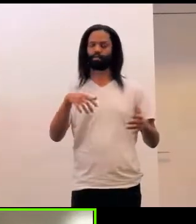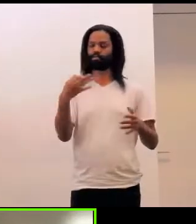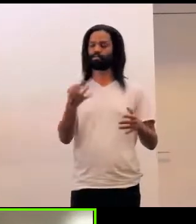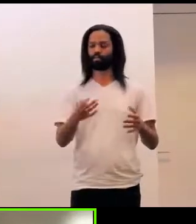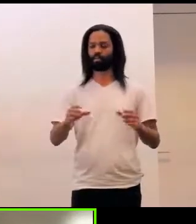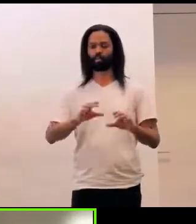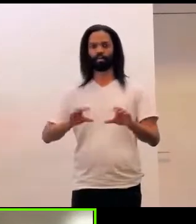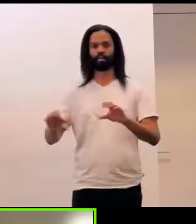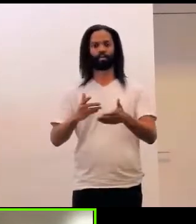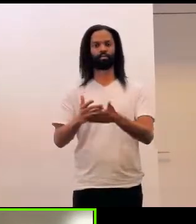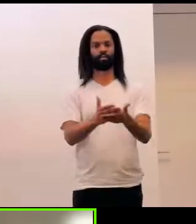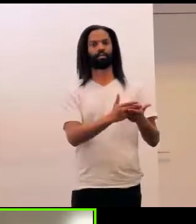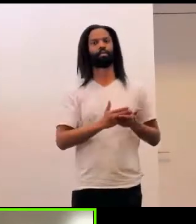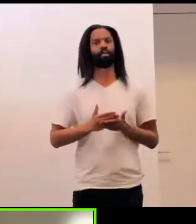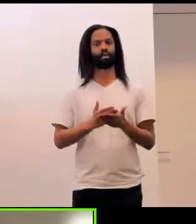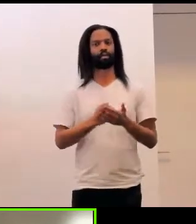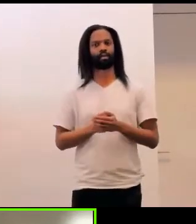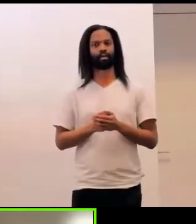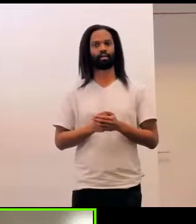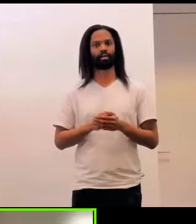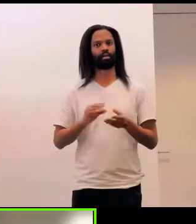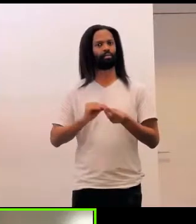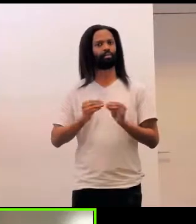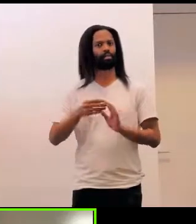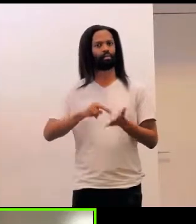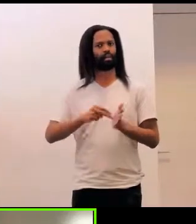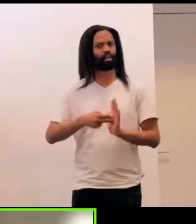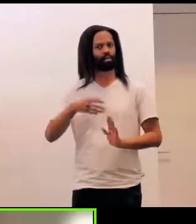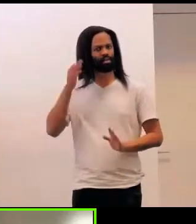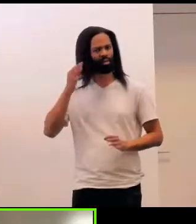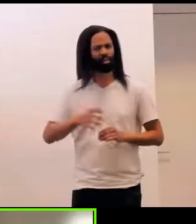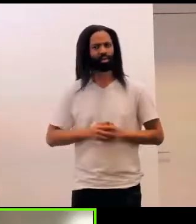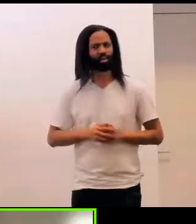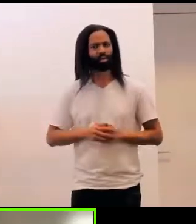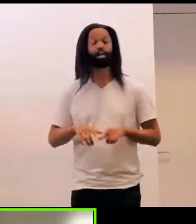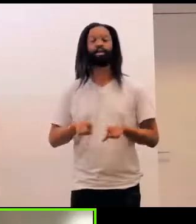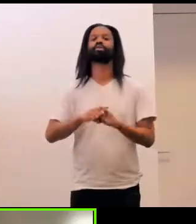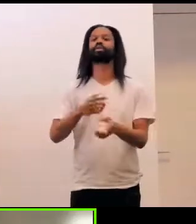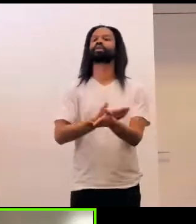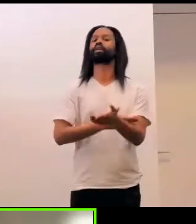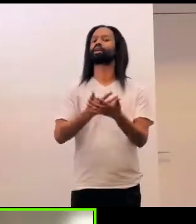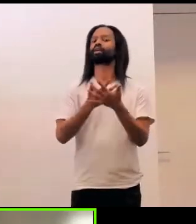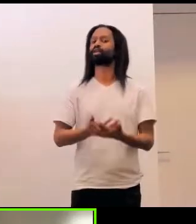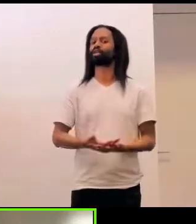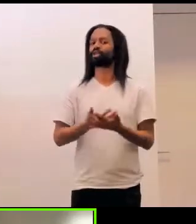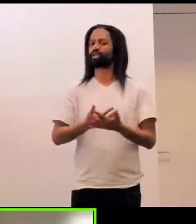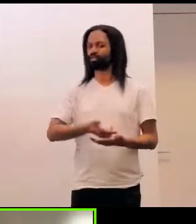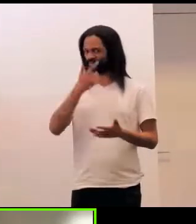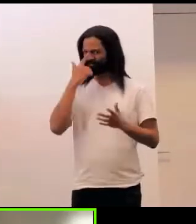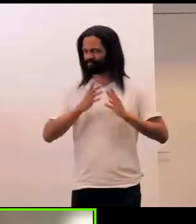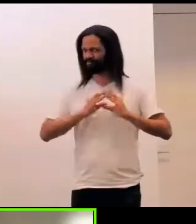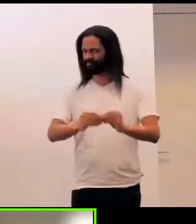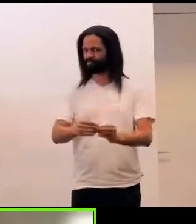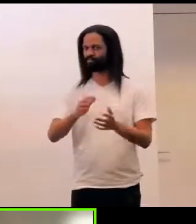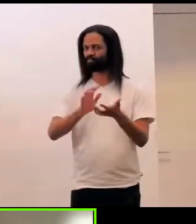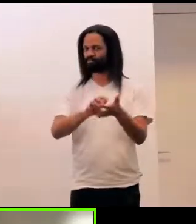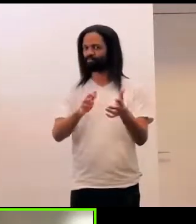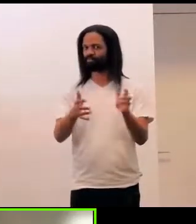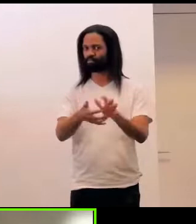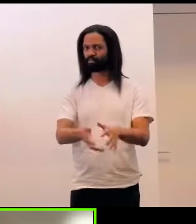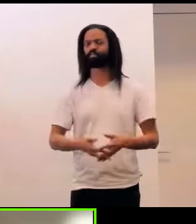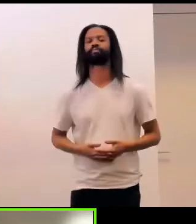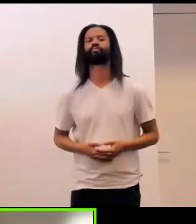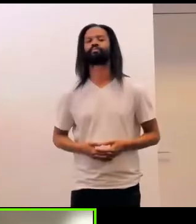Rappelons enfin des pénalités pour non-respect du cahier des charges inapplicable. Ce bilan plaide naturellement pour un retour à la